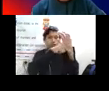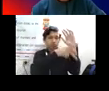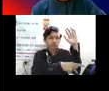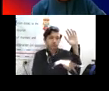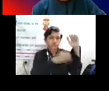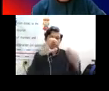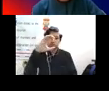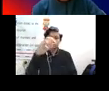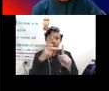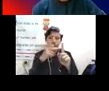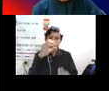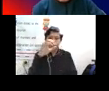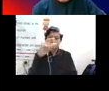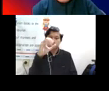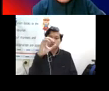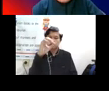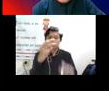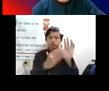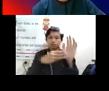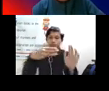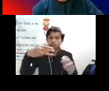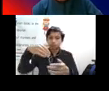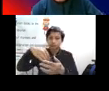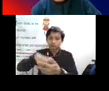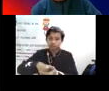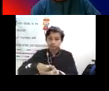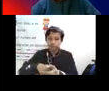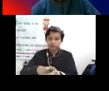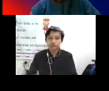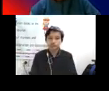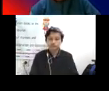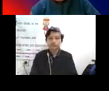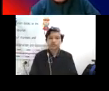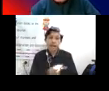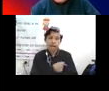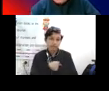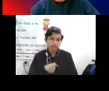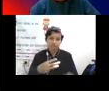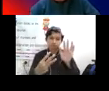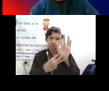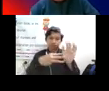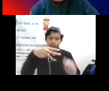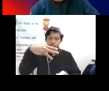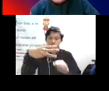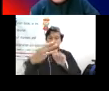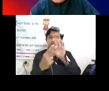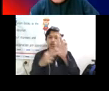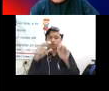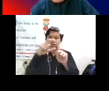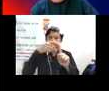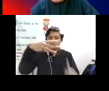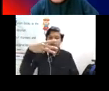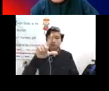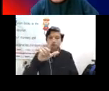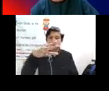nanti bisa diklik yang tombol biru Ini karena saya sudah mendownload web importer jadi